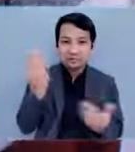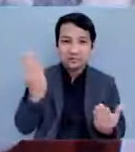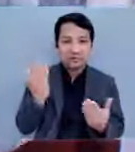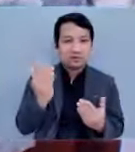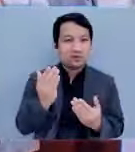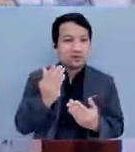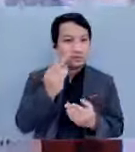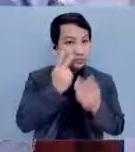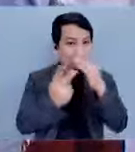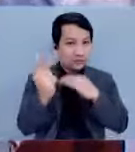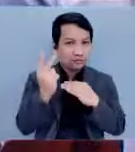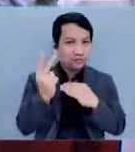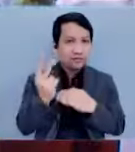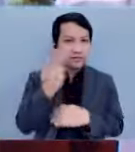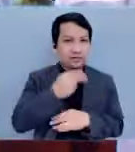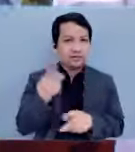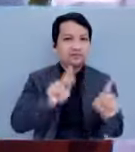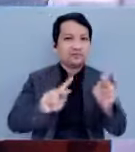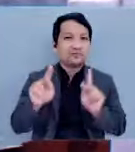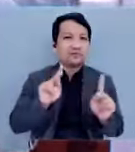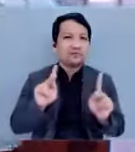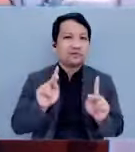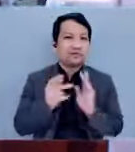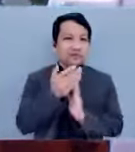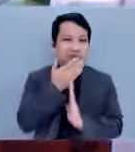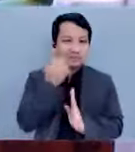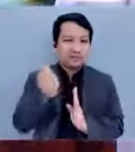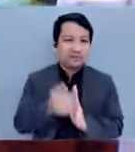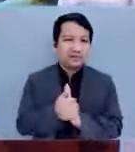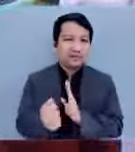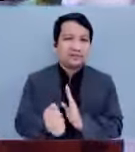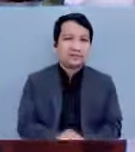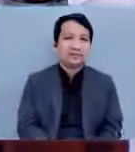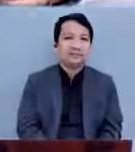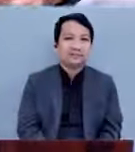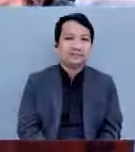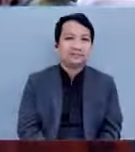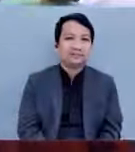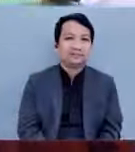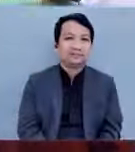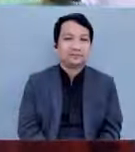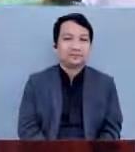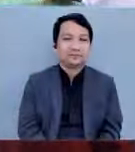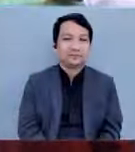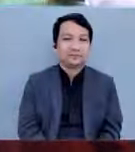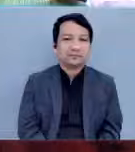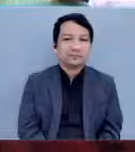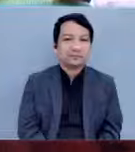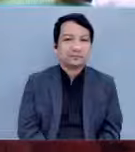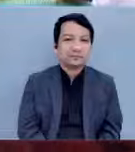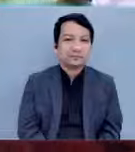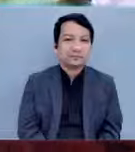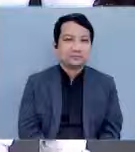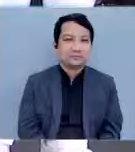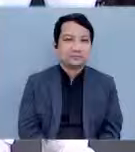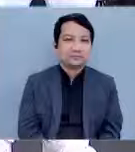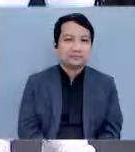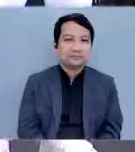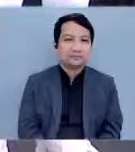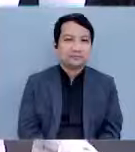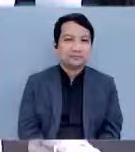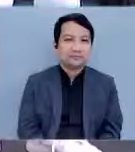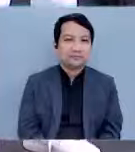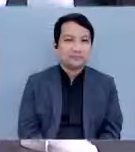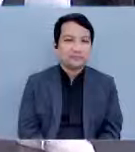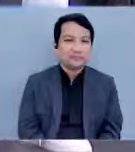and performing treat yan. Ano yung bet mo doon? Ano yung pinakagusto mong part, Justin? Ang pinanggusto kong part. May mga good morning, kapatid!